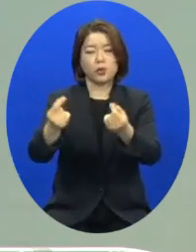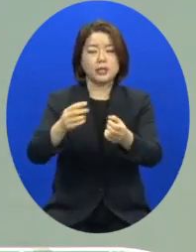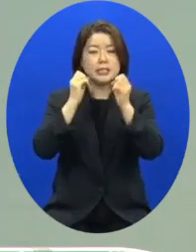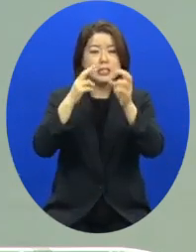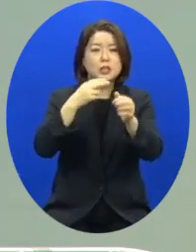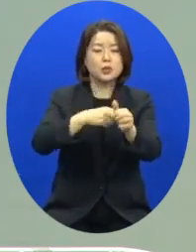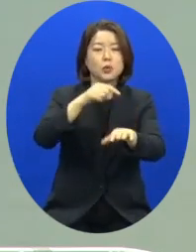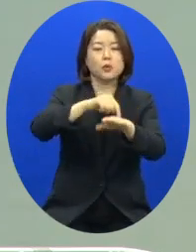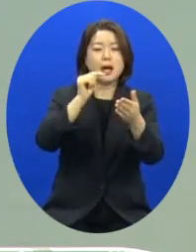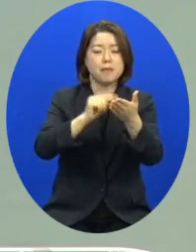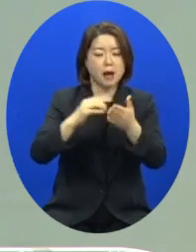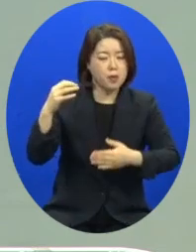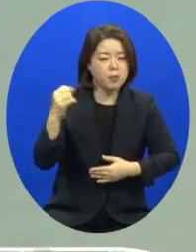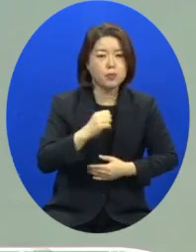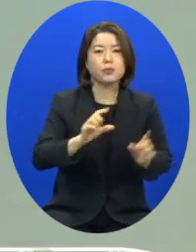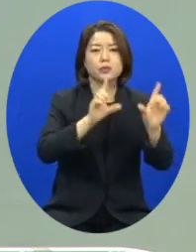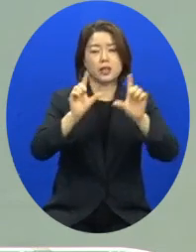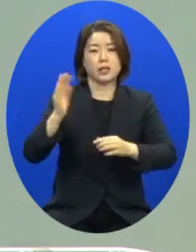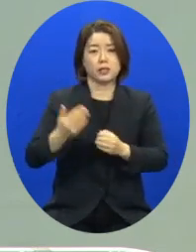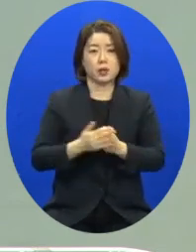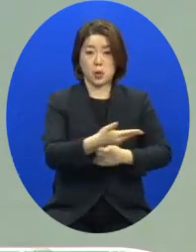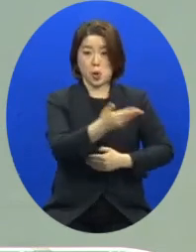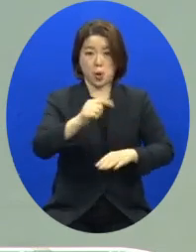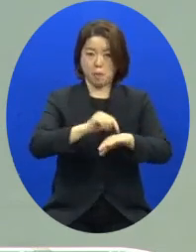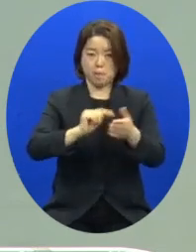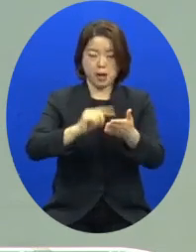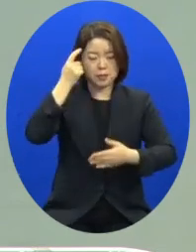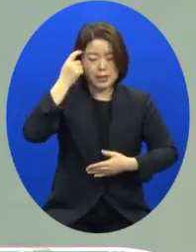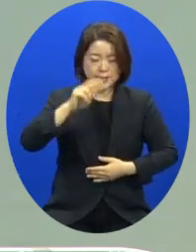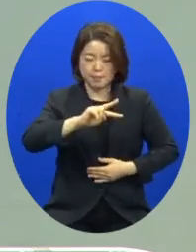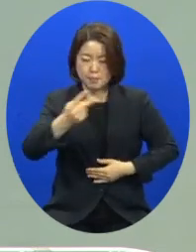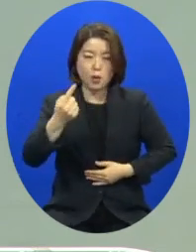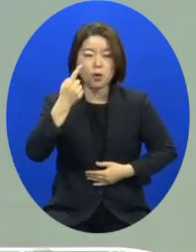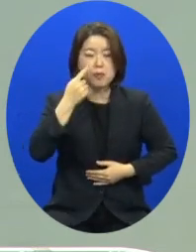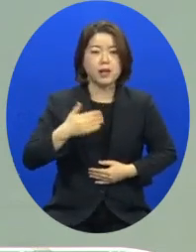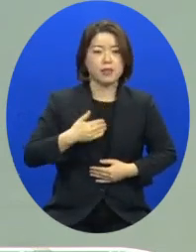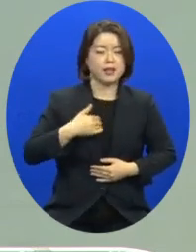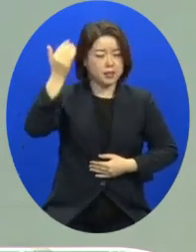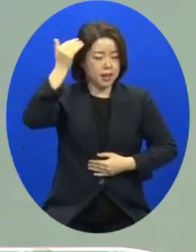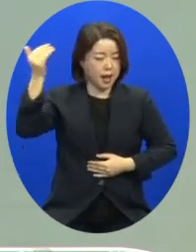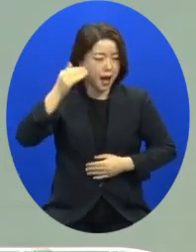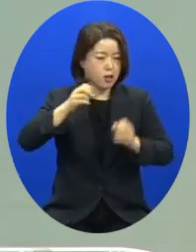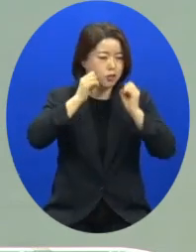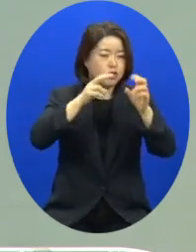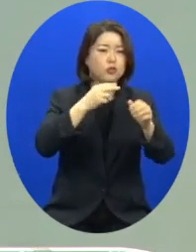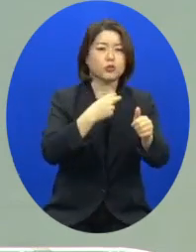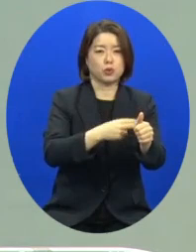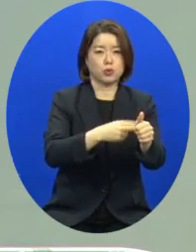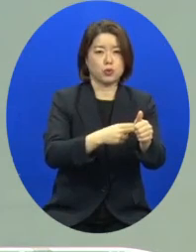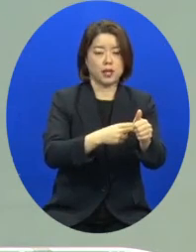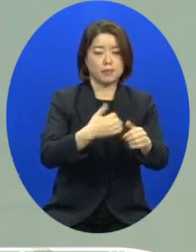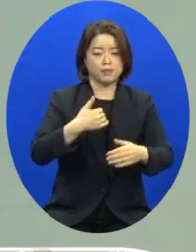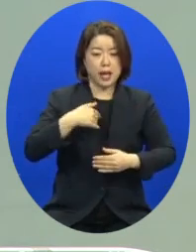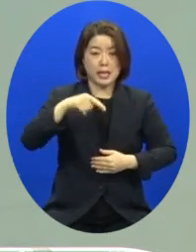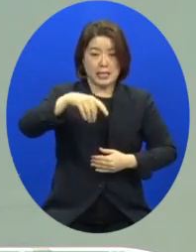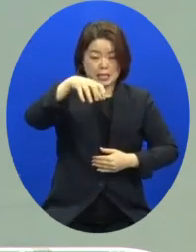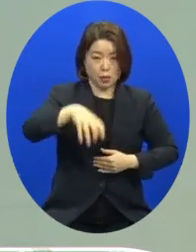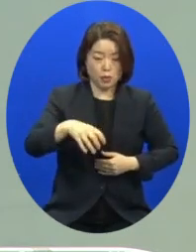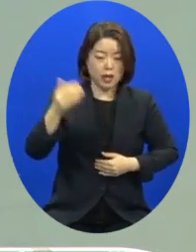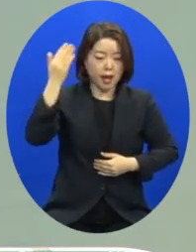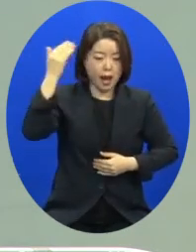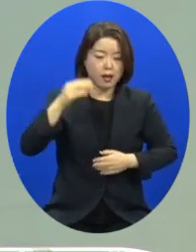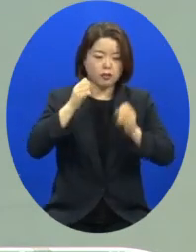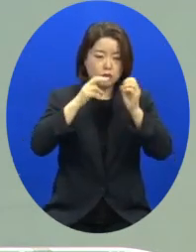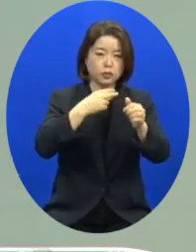여러분 한번 생각을 바꾸어 보세요. 내가 한국의 선교사다. 하나님이 나는 이 한국의 선교사로 살라고